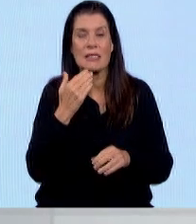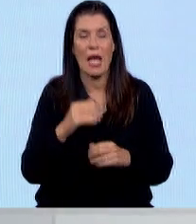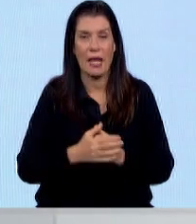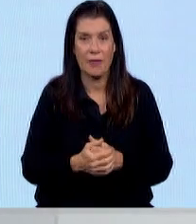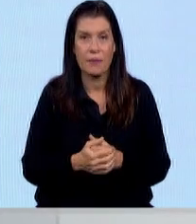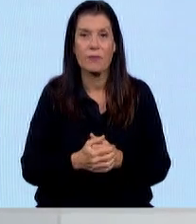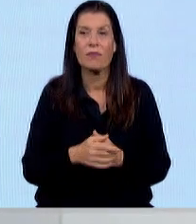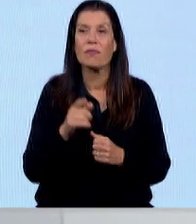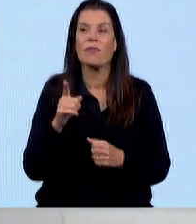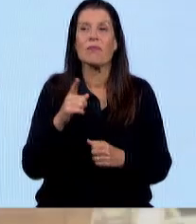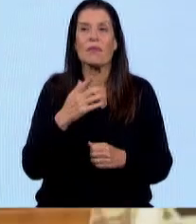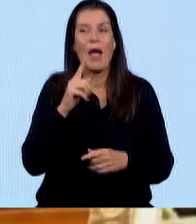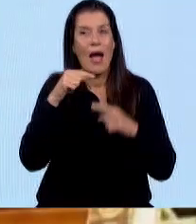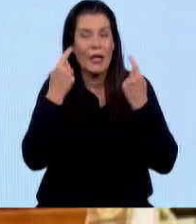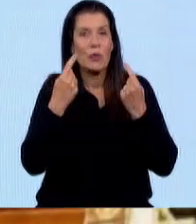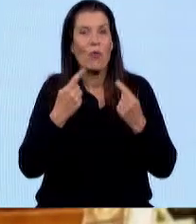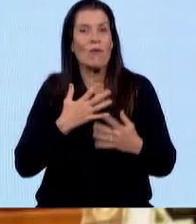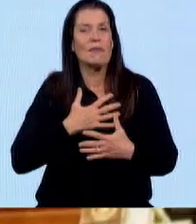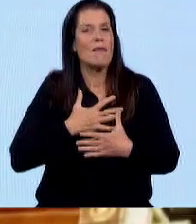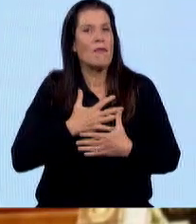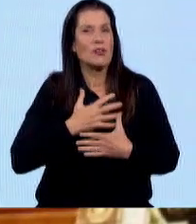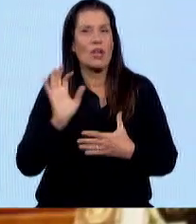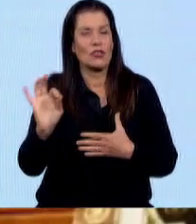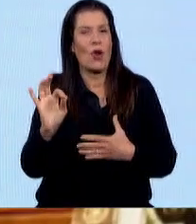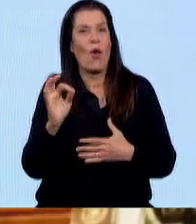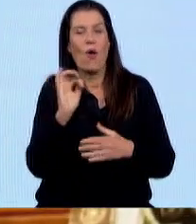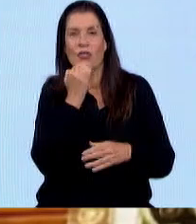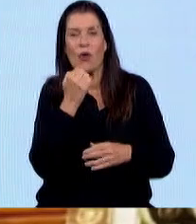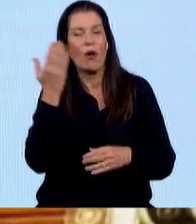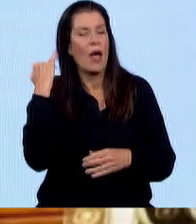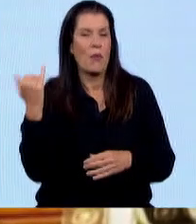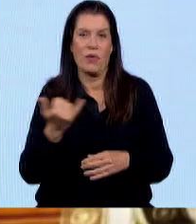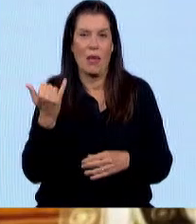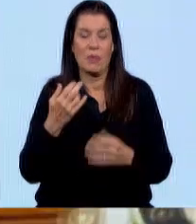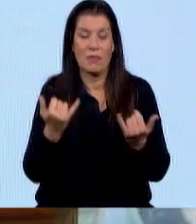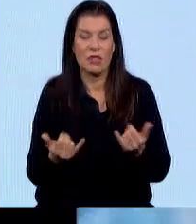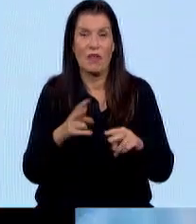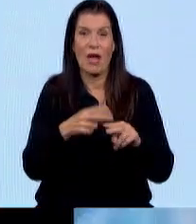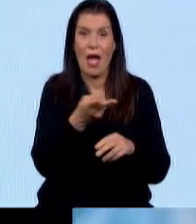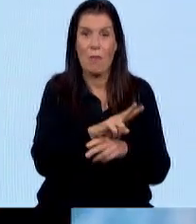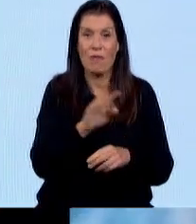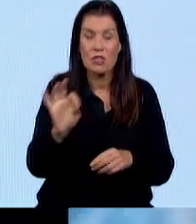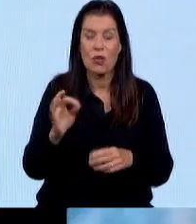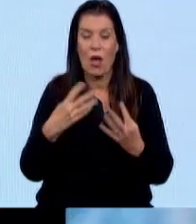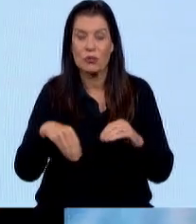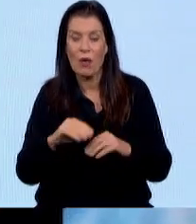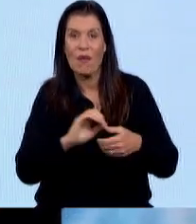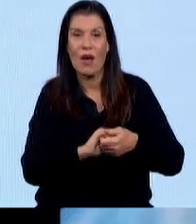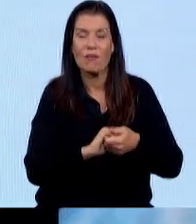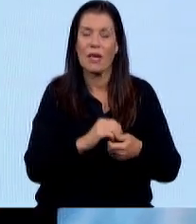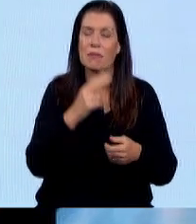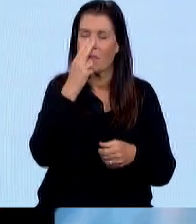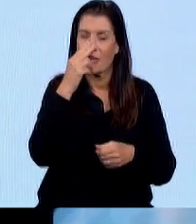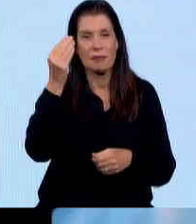כל הזמן מאז היה צעיר. עכשיו, אחרי מותו, המשפחה והחברים מנסים בכל דרך להנציח אותו על ידי